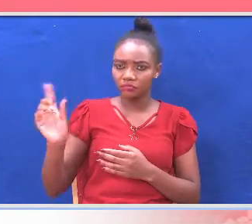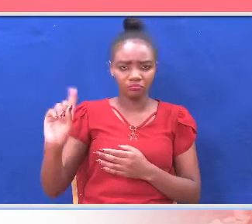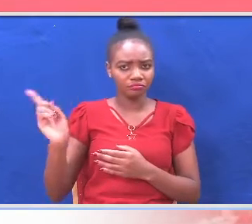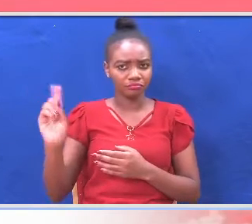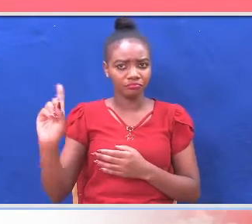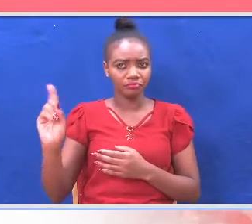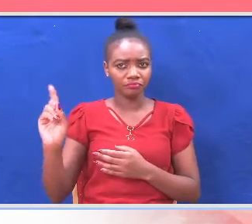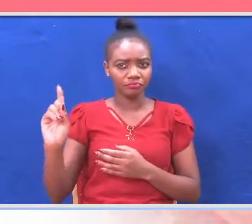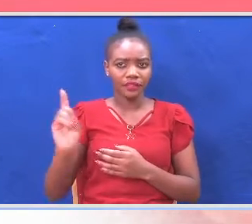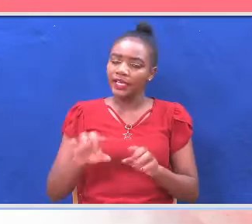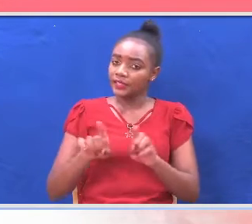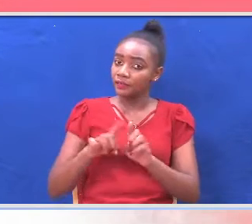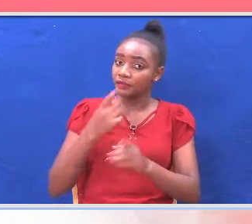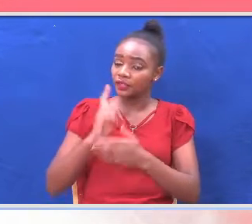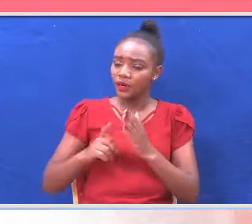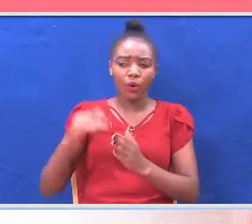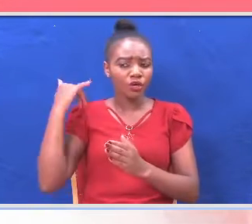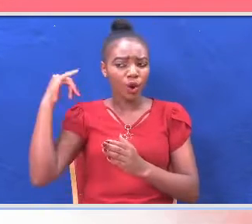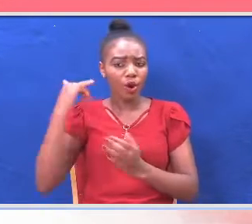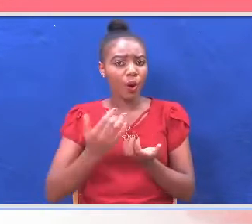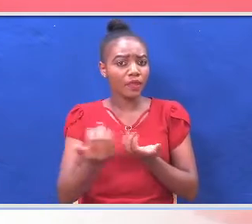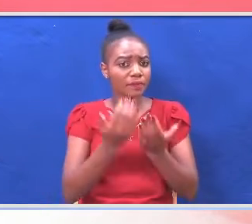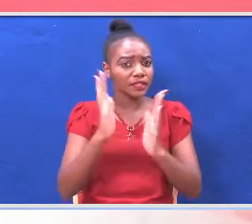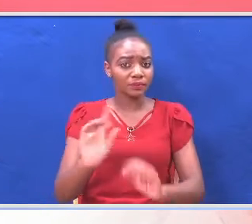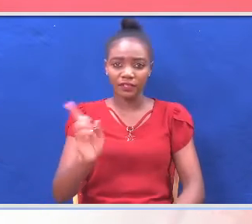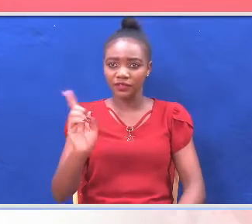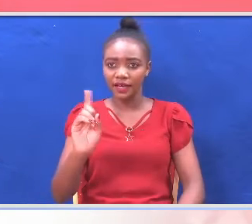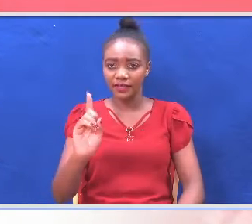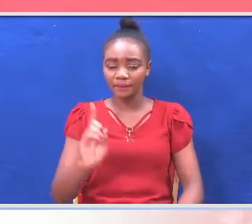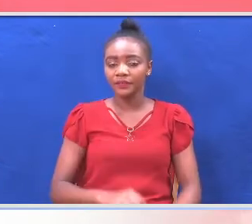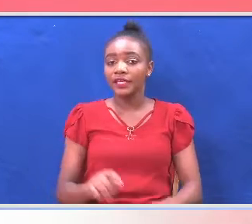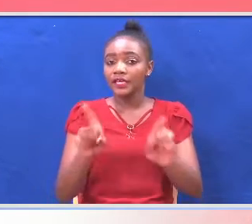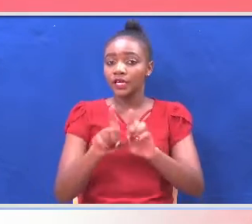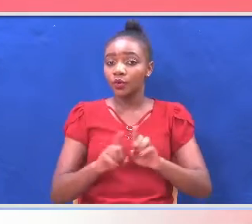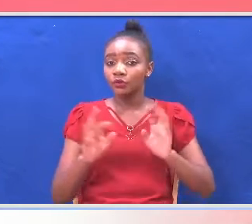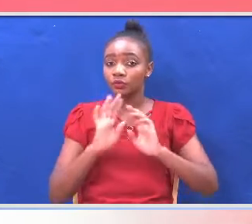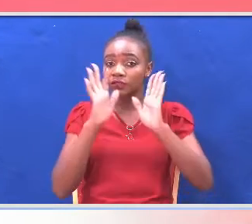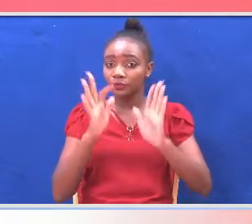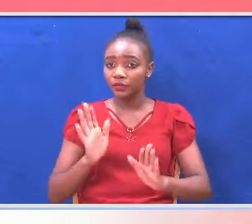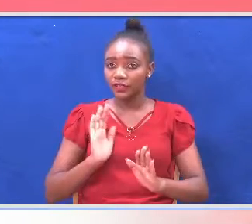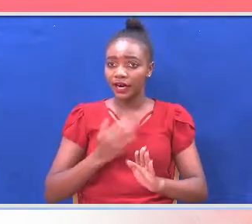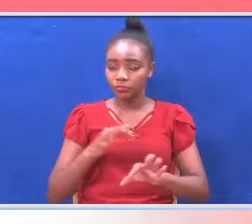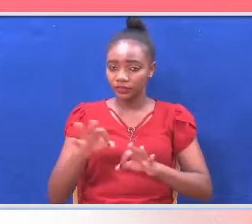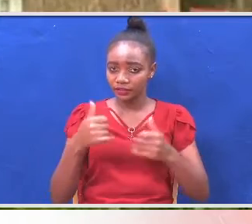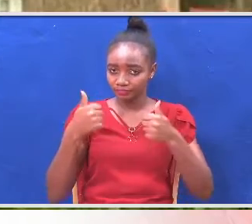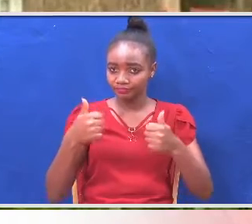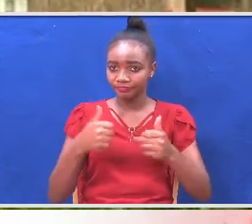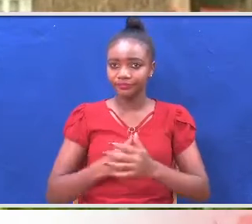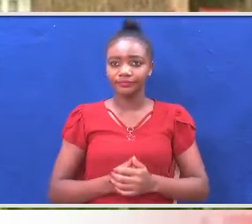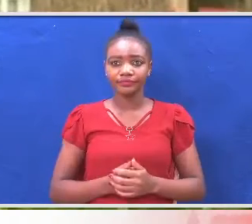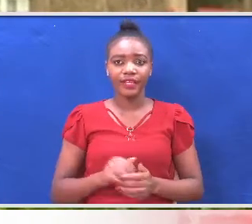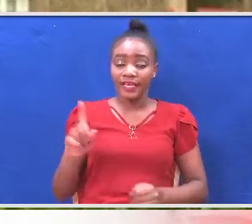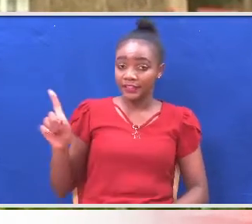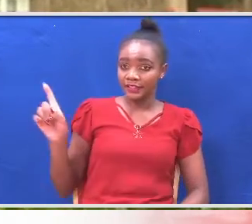simu mfanyabiashara aliyempiga risasi akitaka wakutane. Mwanahabari wetu Boniface Barasa na uketu wa taarifa hiyo. Ni